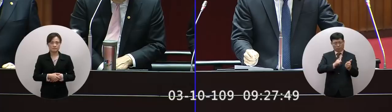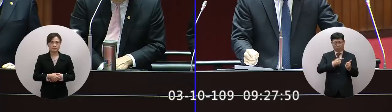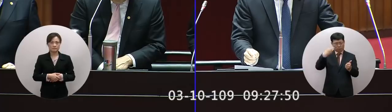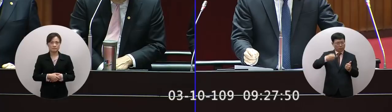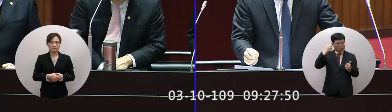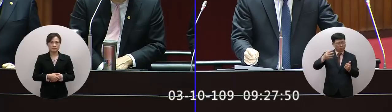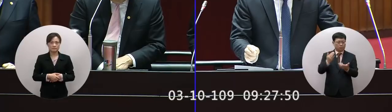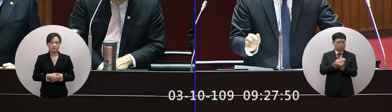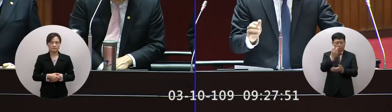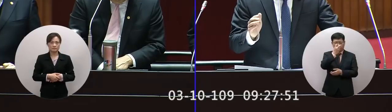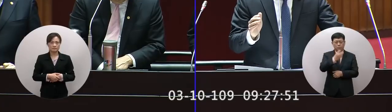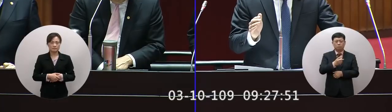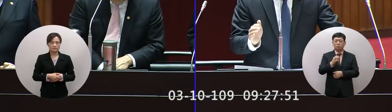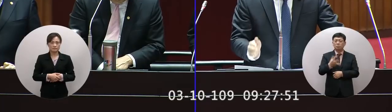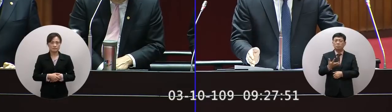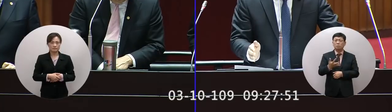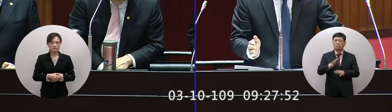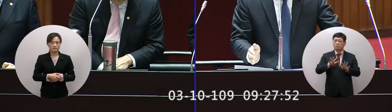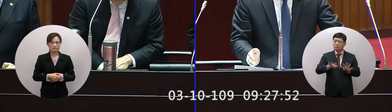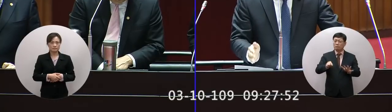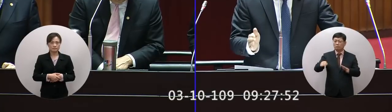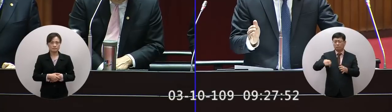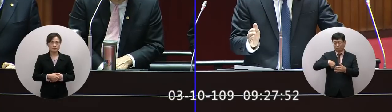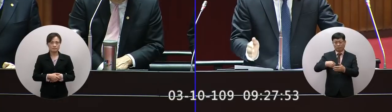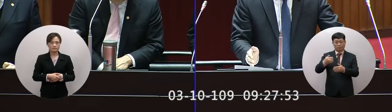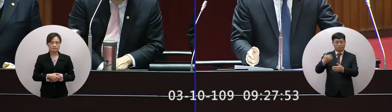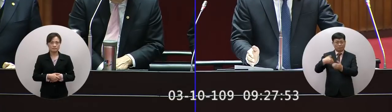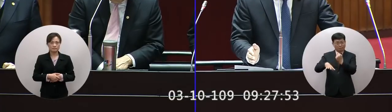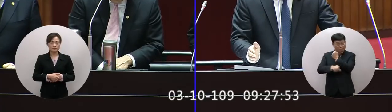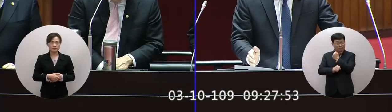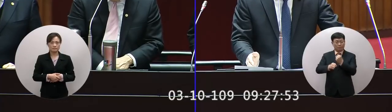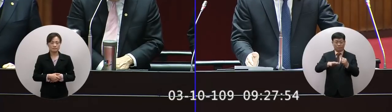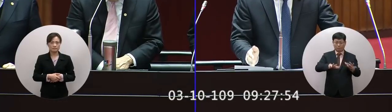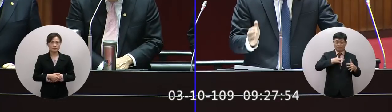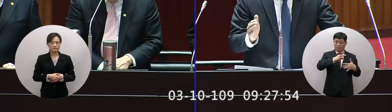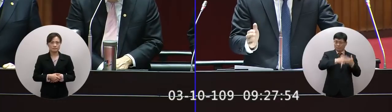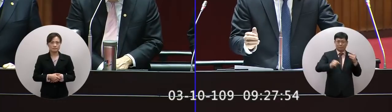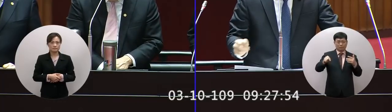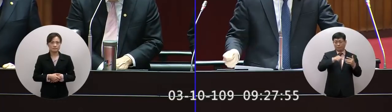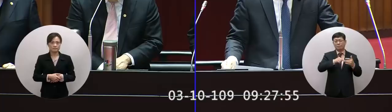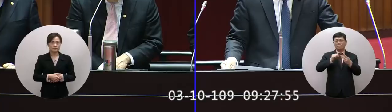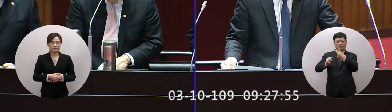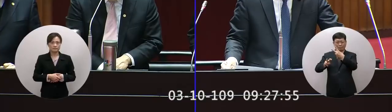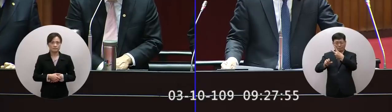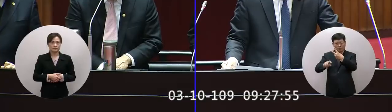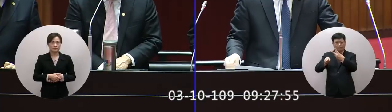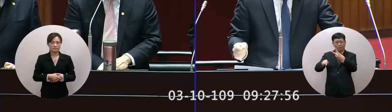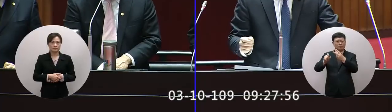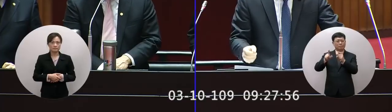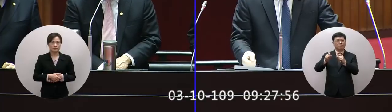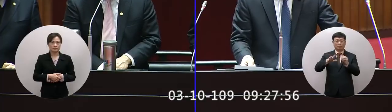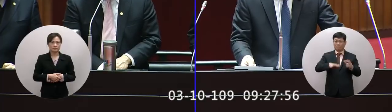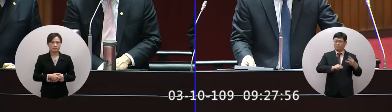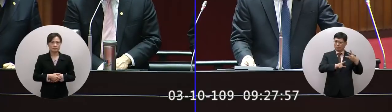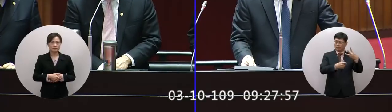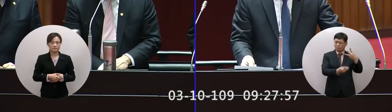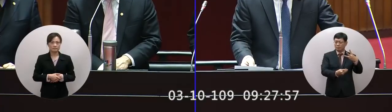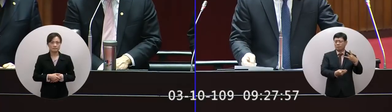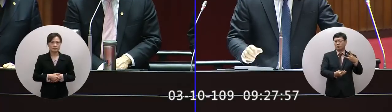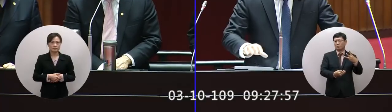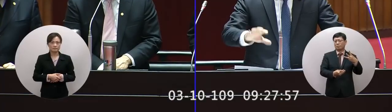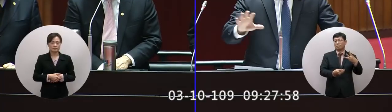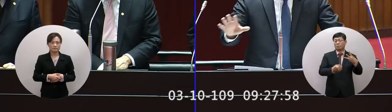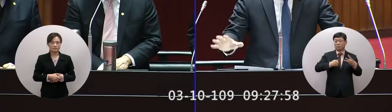须重新评估，因为这一份评估跟这个纾困条例的基础是在2月25号，今天是